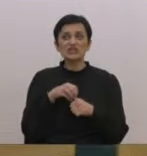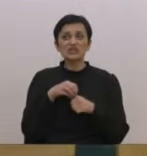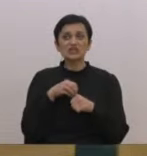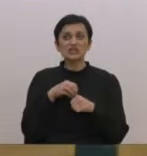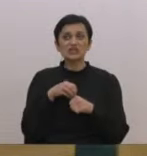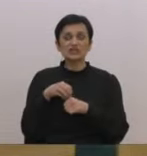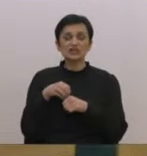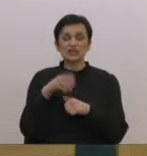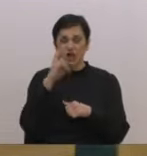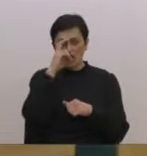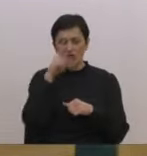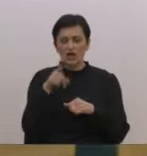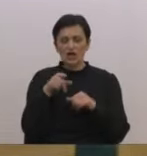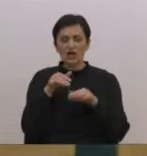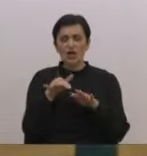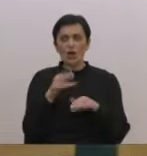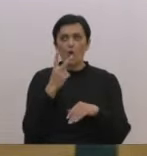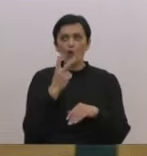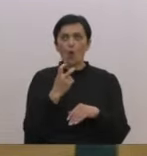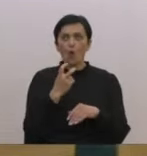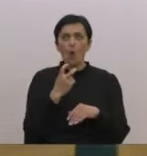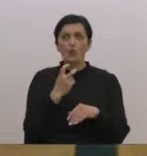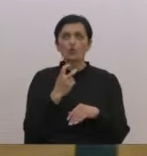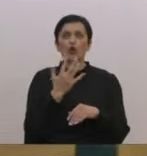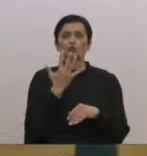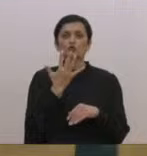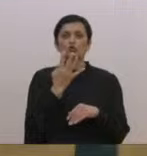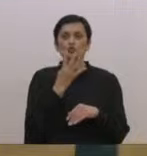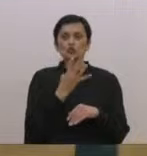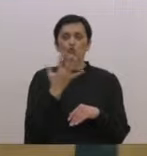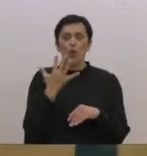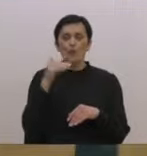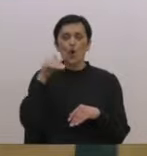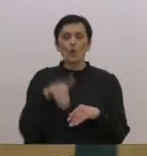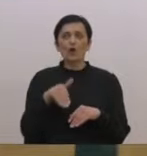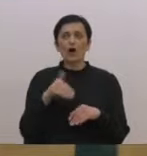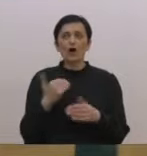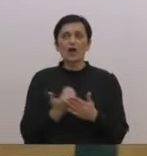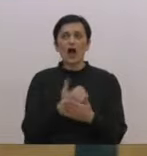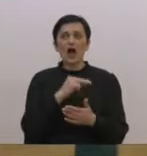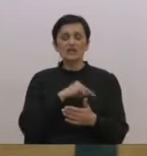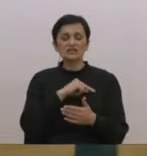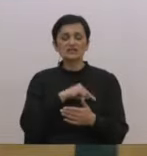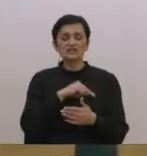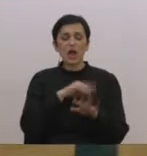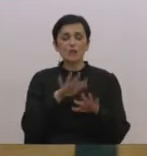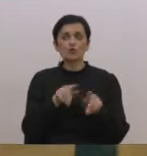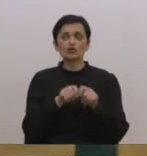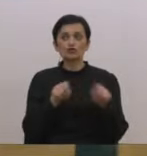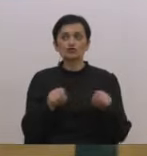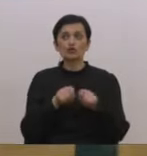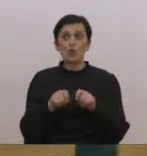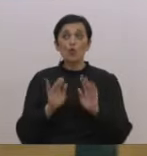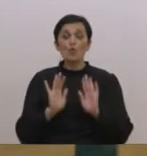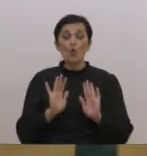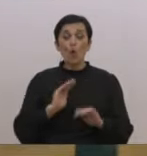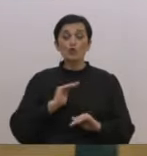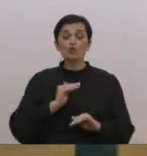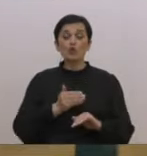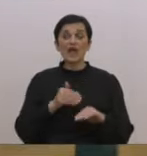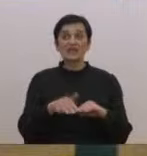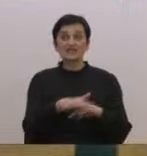ხელისუფლება მოახერხა 245 000 ახალი სამუშაო ადგილის შექმნა. მხოლოდ კერძო